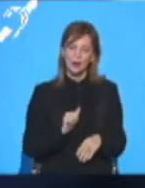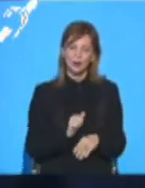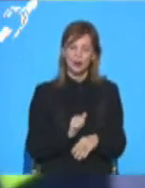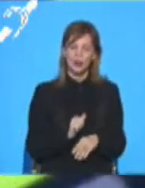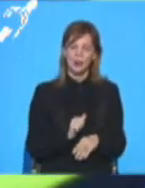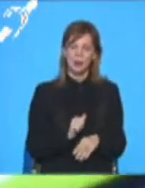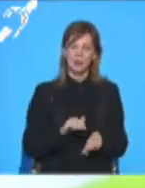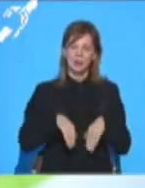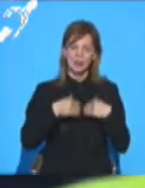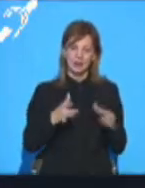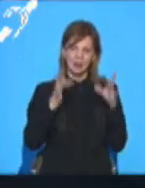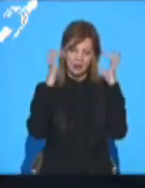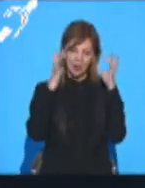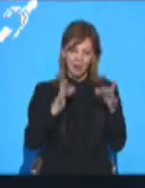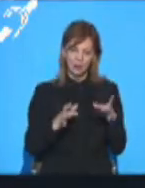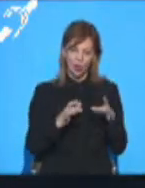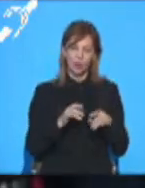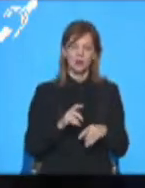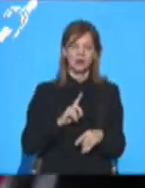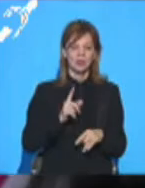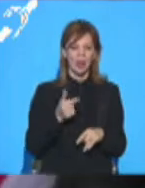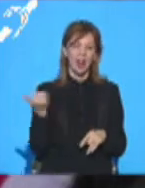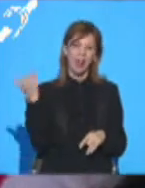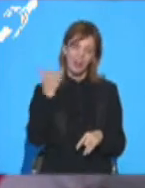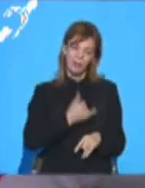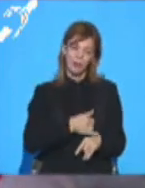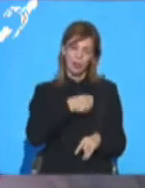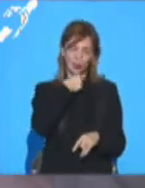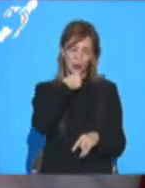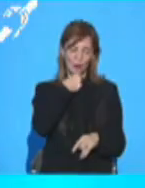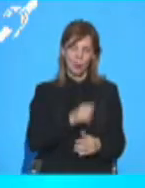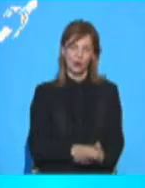Cu cadourile pentru tine, da? Da. Hai, vino la moșul.